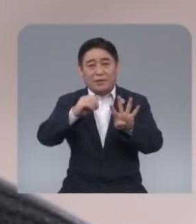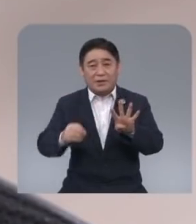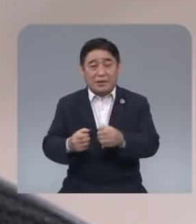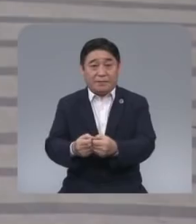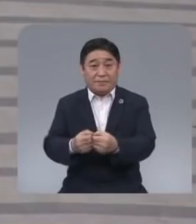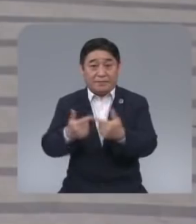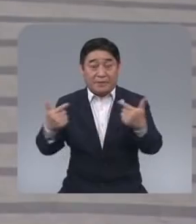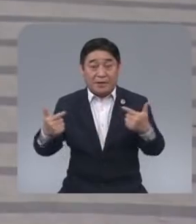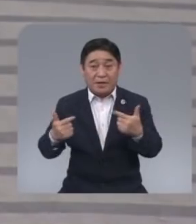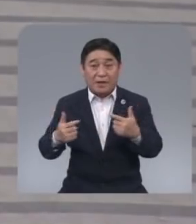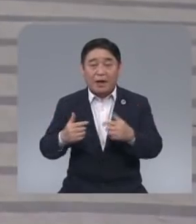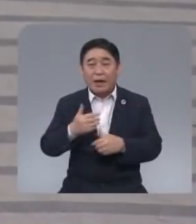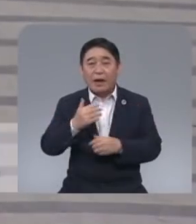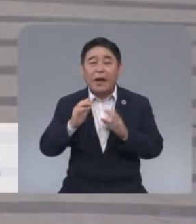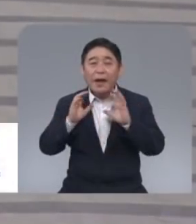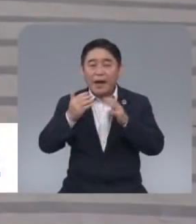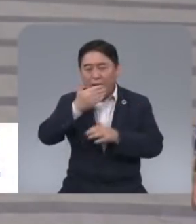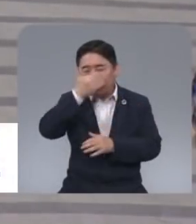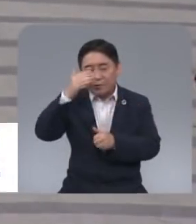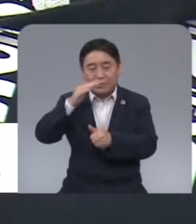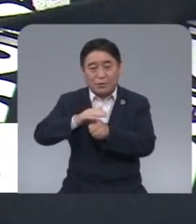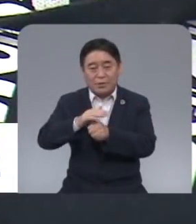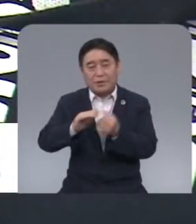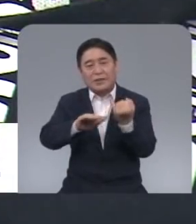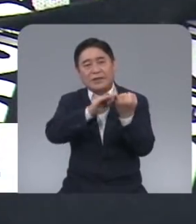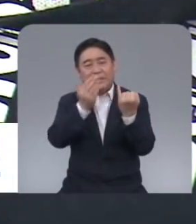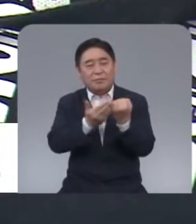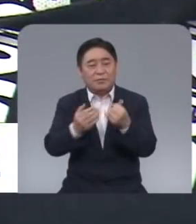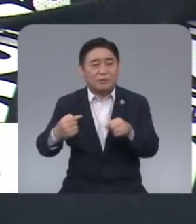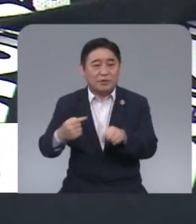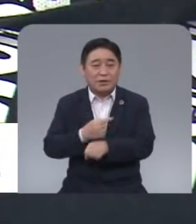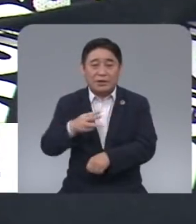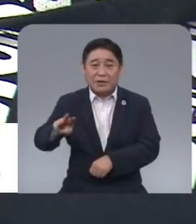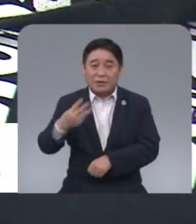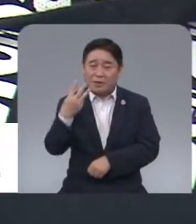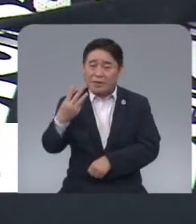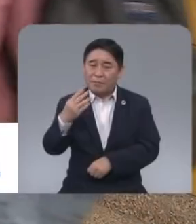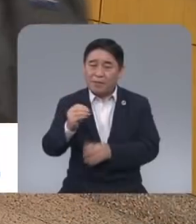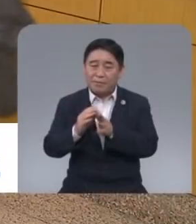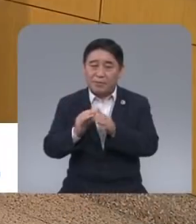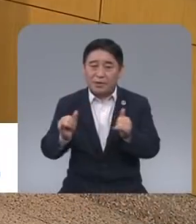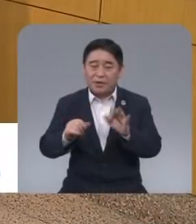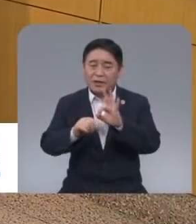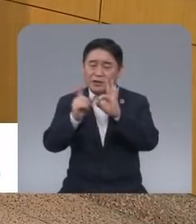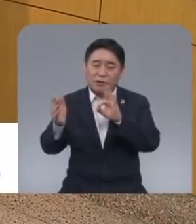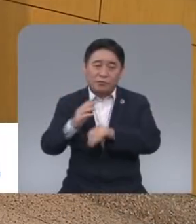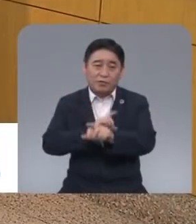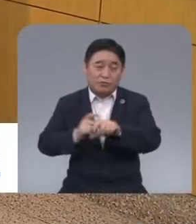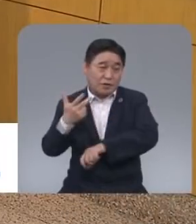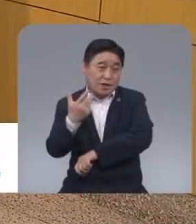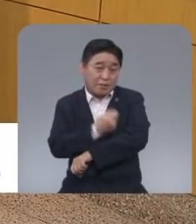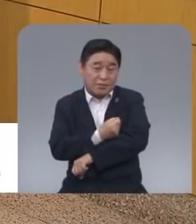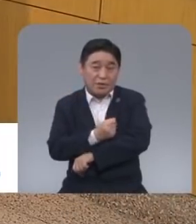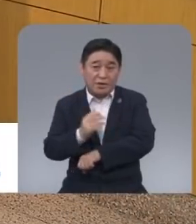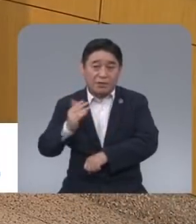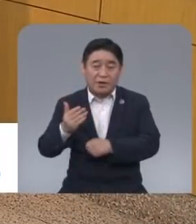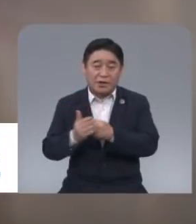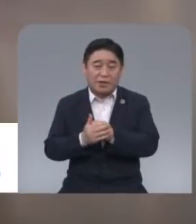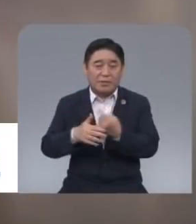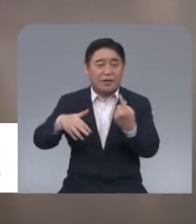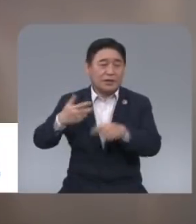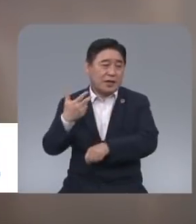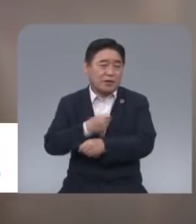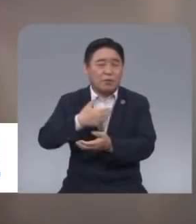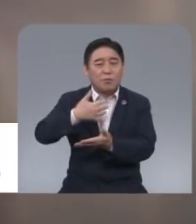높아졌습니다. 소아청소년과 임신부 등 303만여 명이 4분기 대상에 추가되면서 1차 접종률 목표는 전